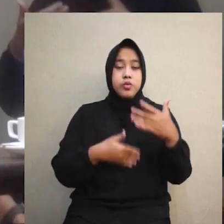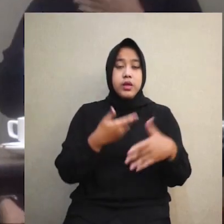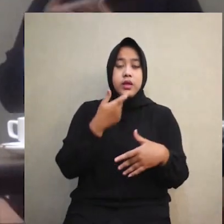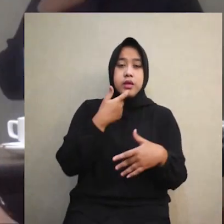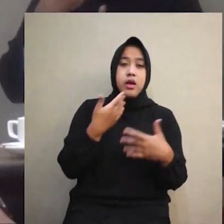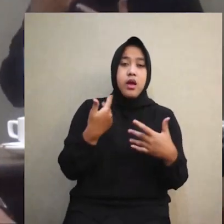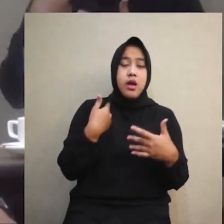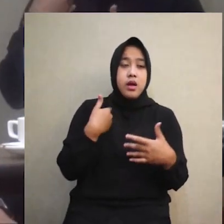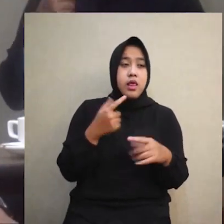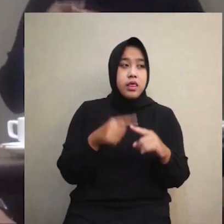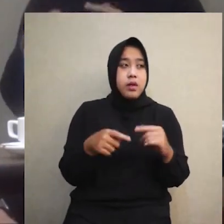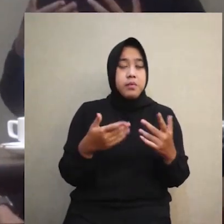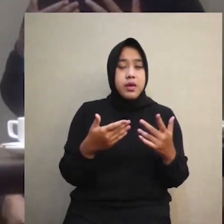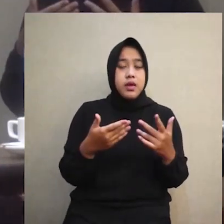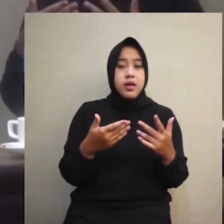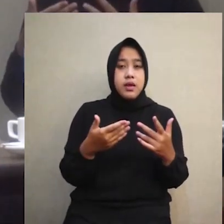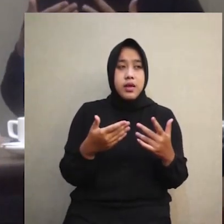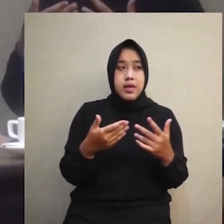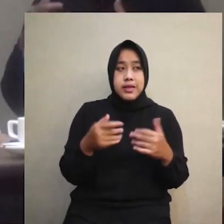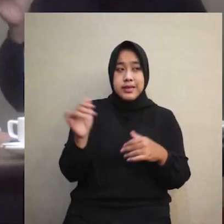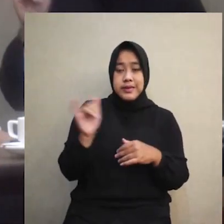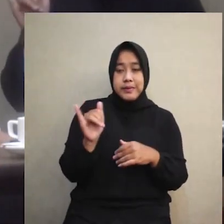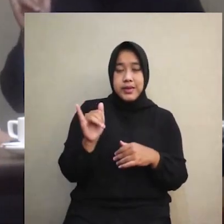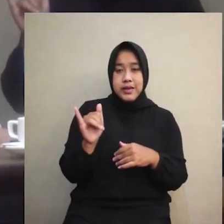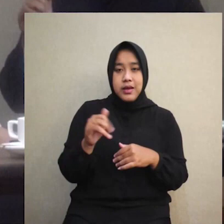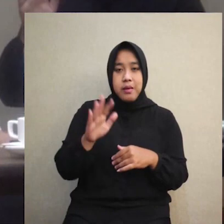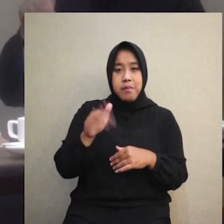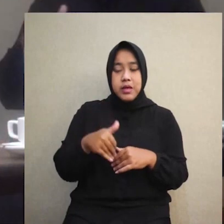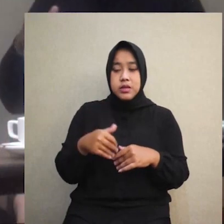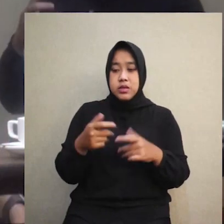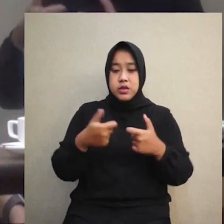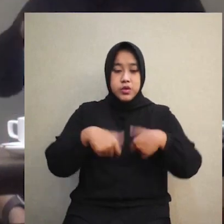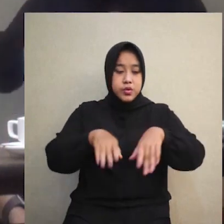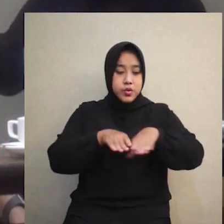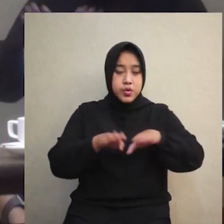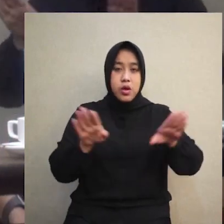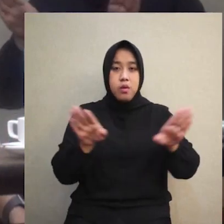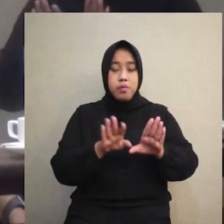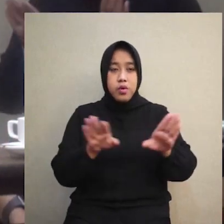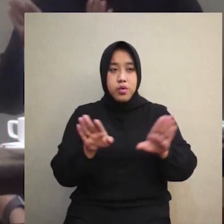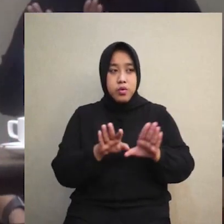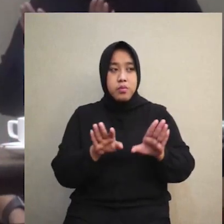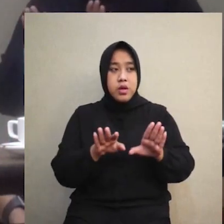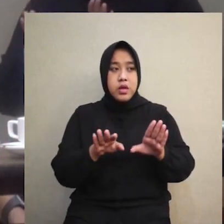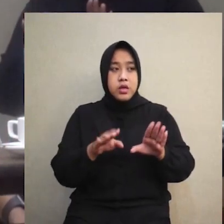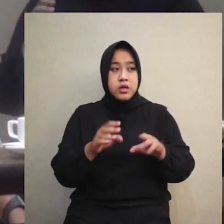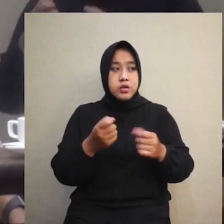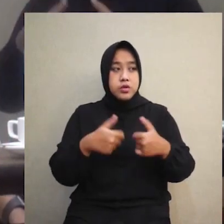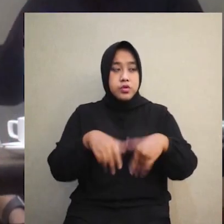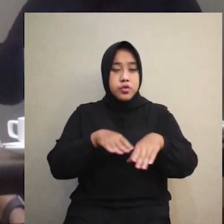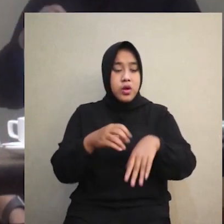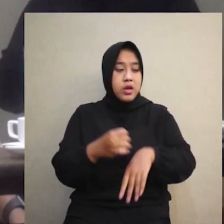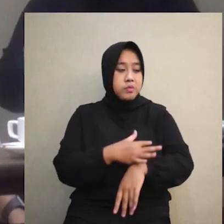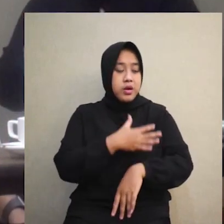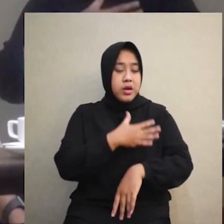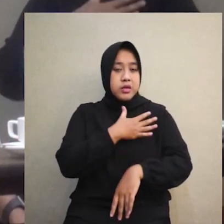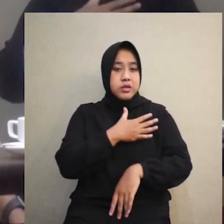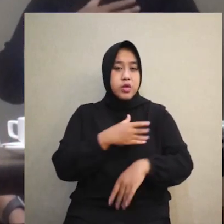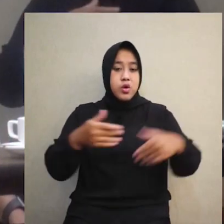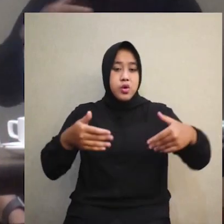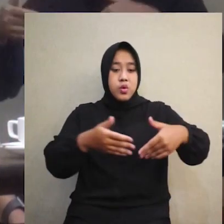ada tapi apa namanya sebagian masih belum sesuai dengan aspirasi kita itu ruang itu